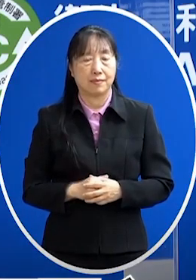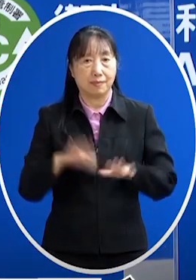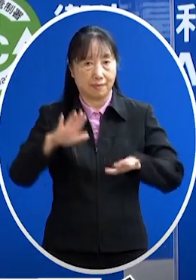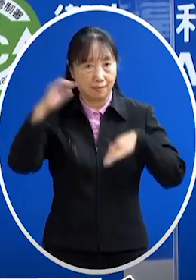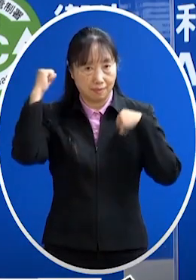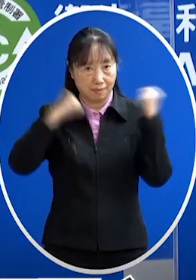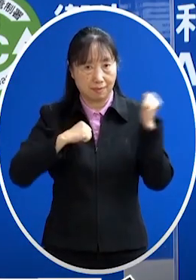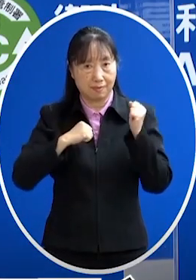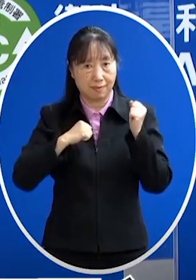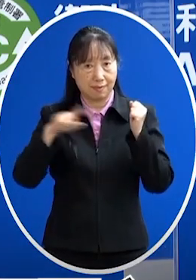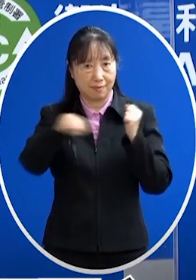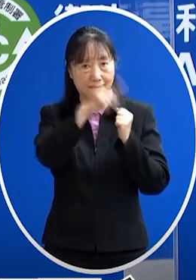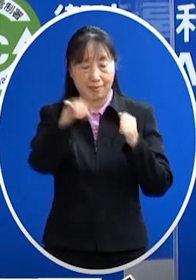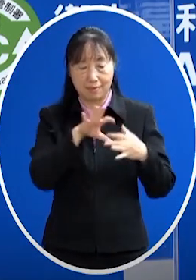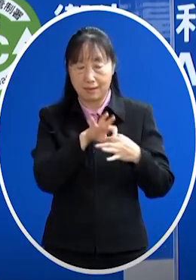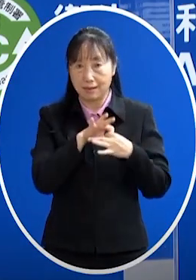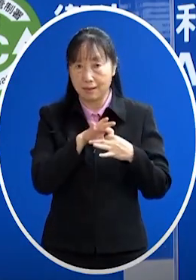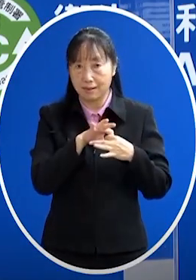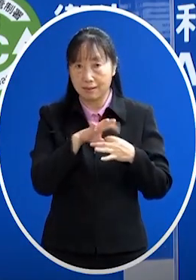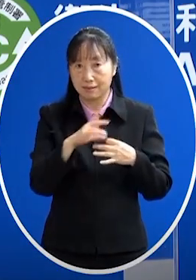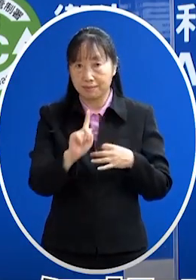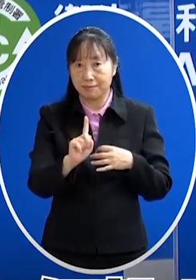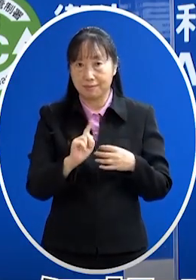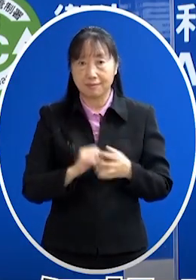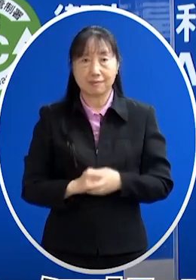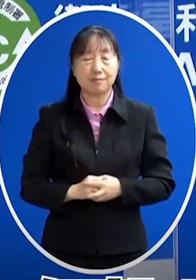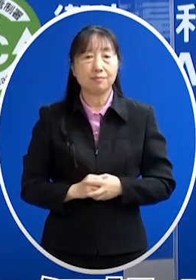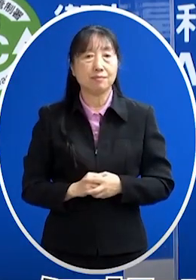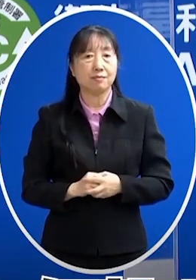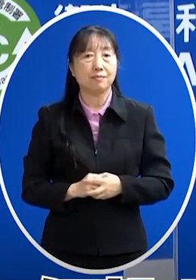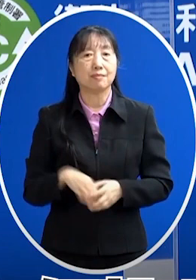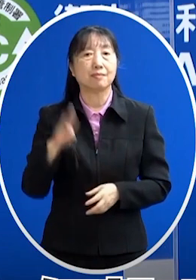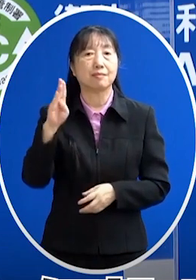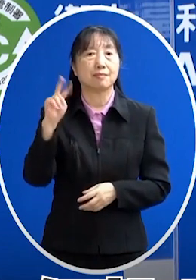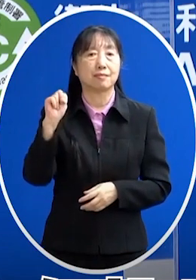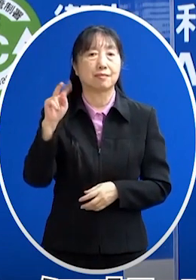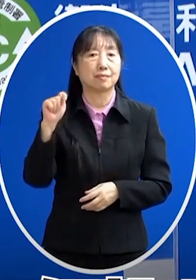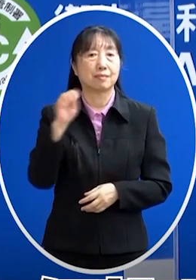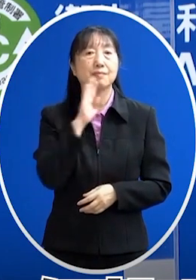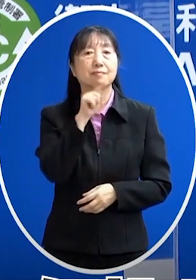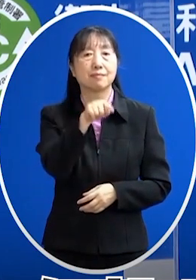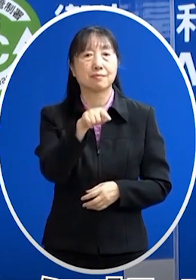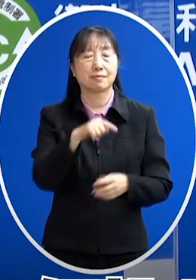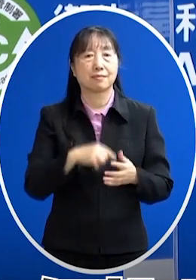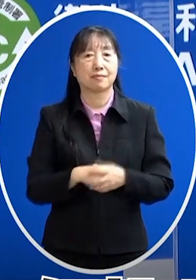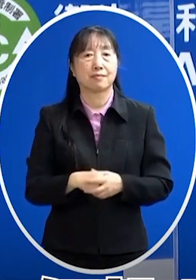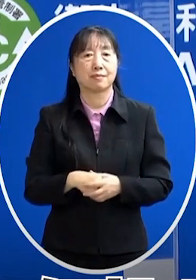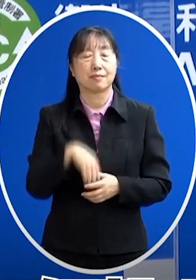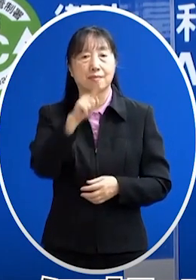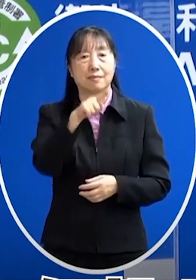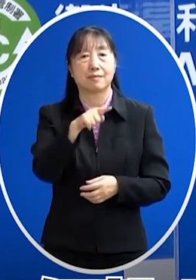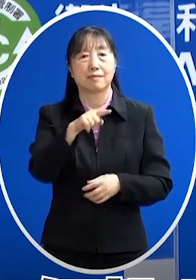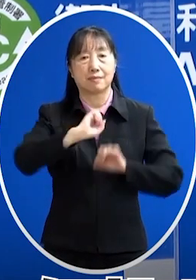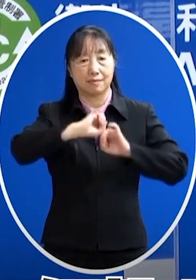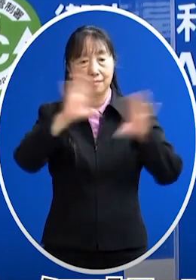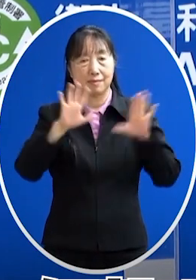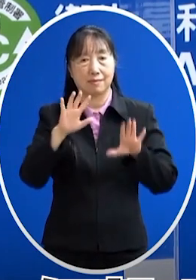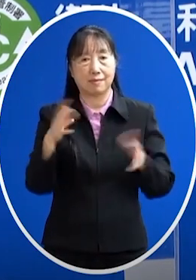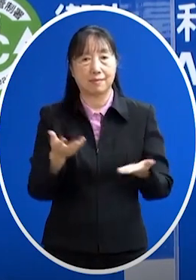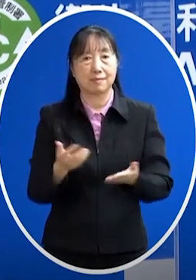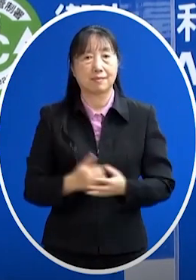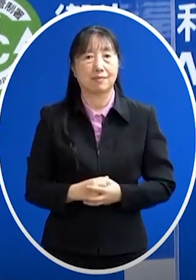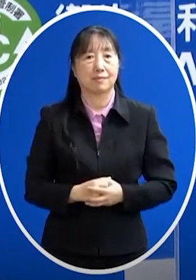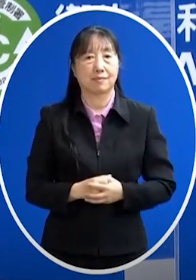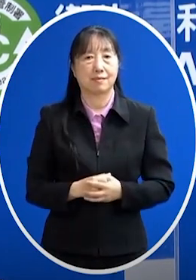那今天早上大家都很关心哈，大概德国 BNT 哈，透过这个路透社哈发表了个声明